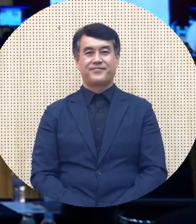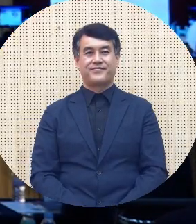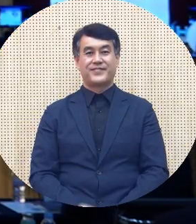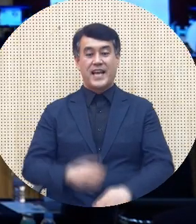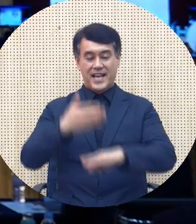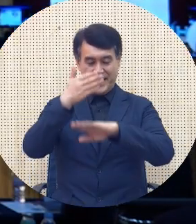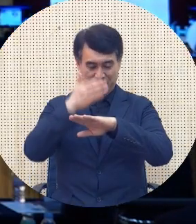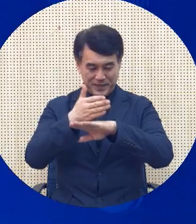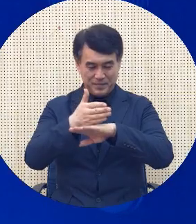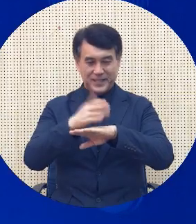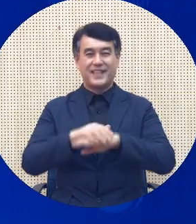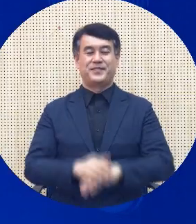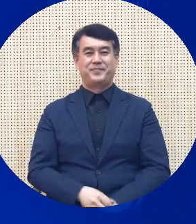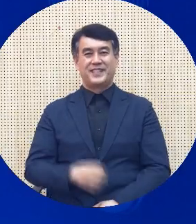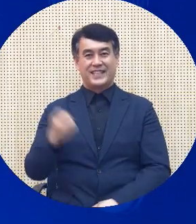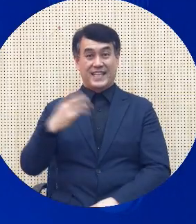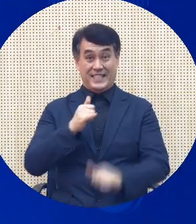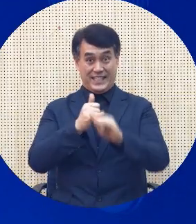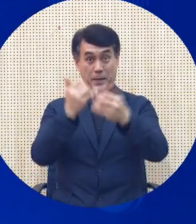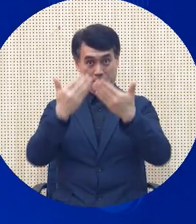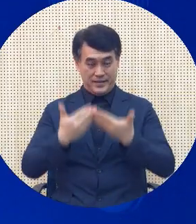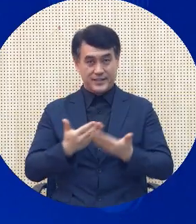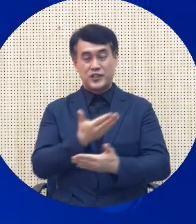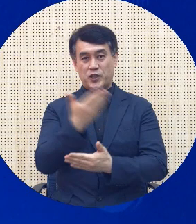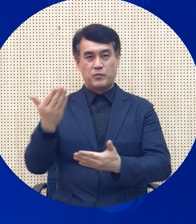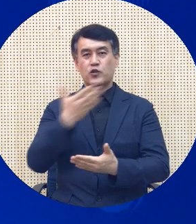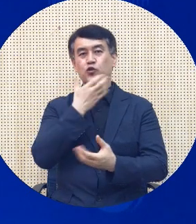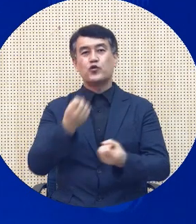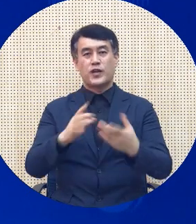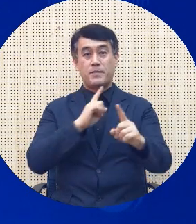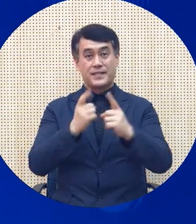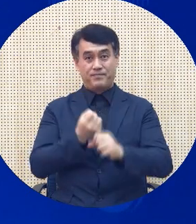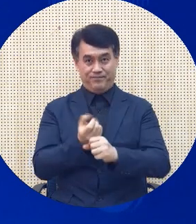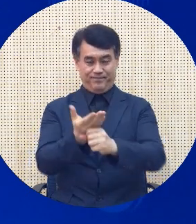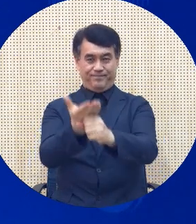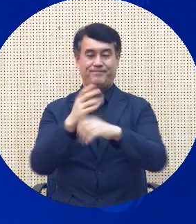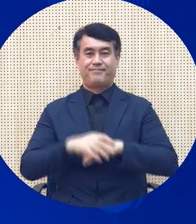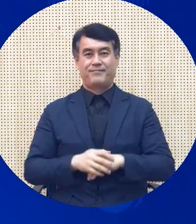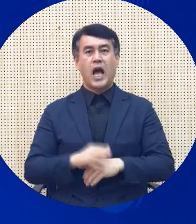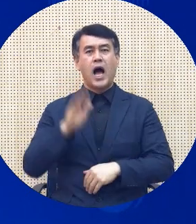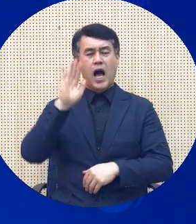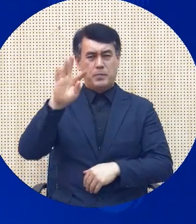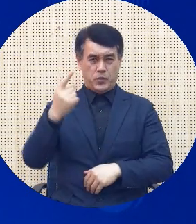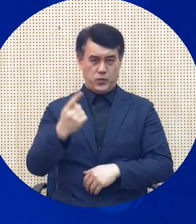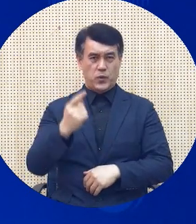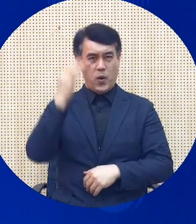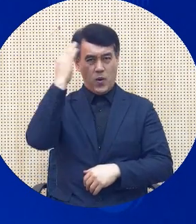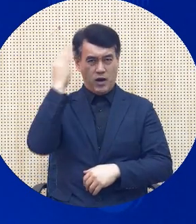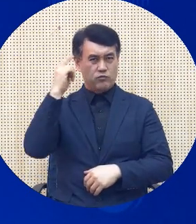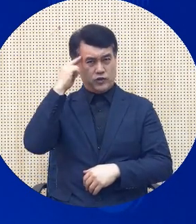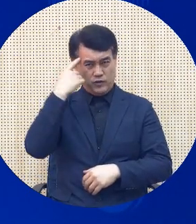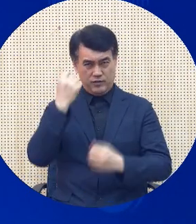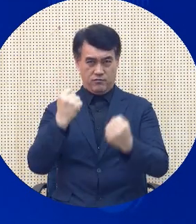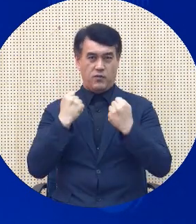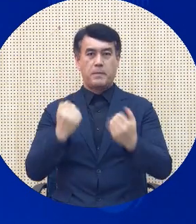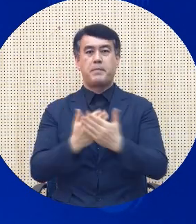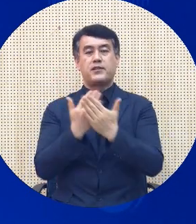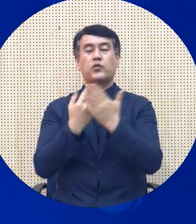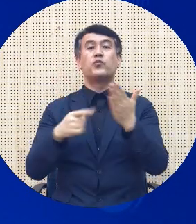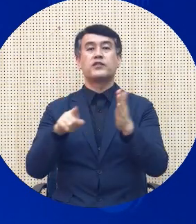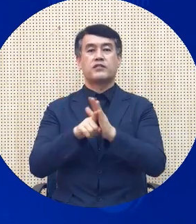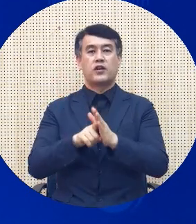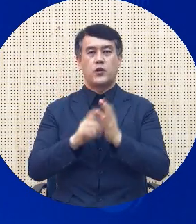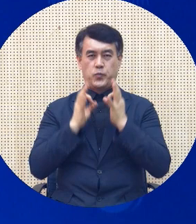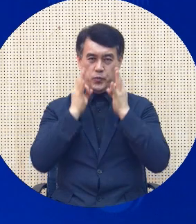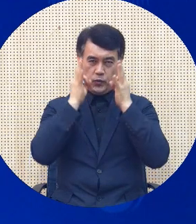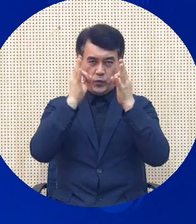네, 감사합니다. 다시 한번 수상하신 분들께 축하의 말씀 전하고요. 앞으로도 이 대한민국 정신건강의 증진을 위해서